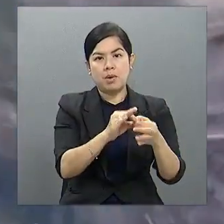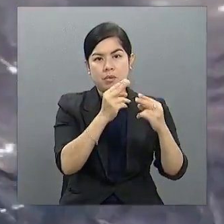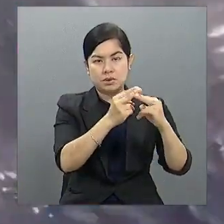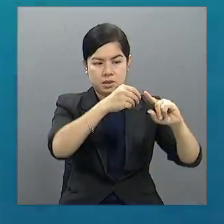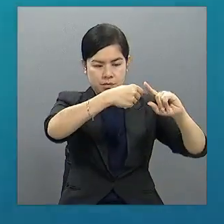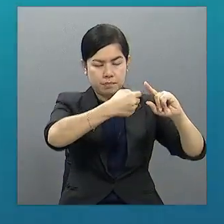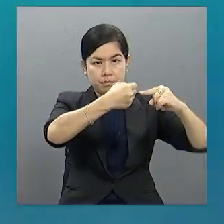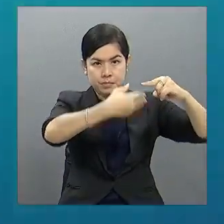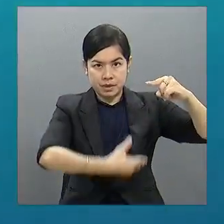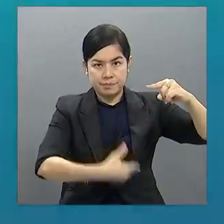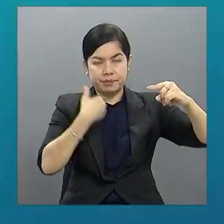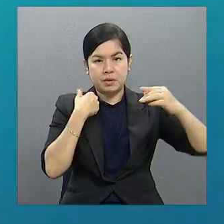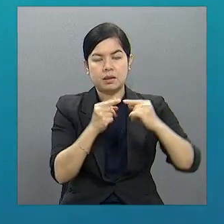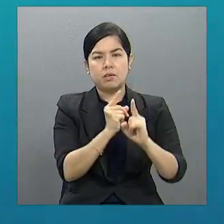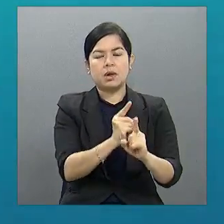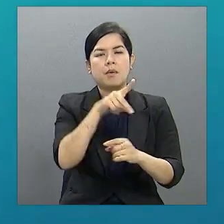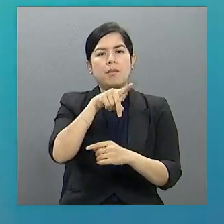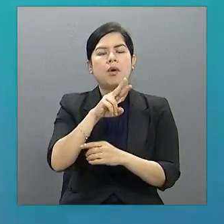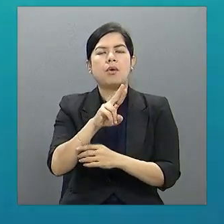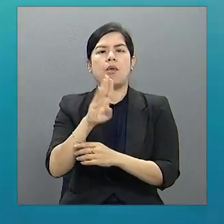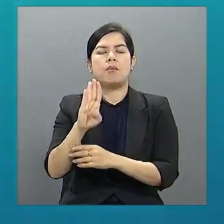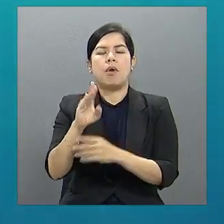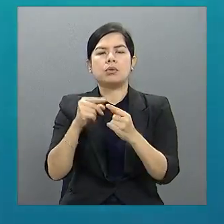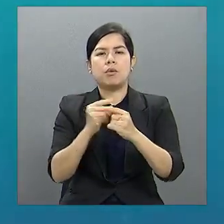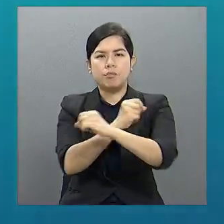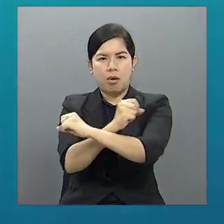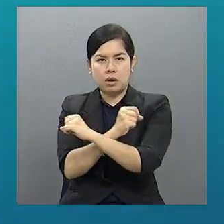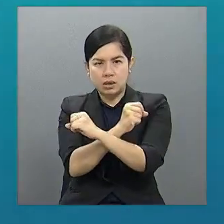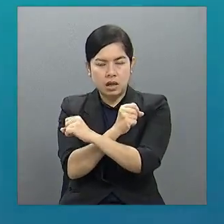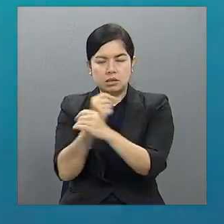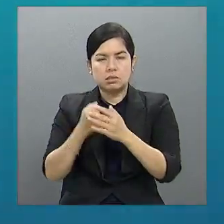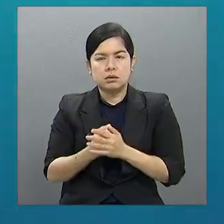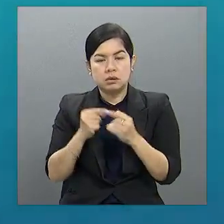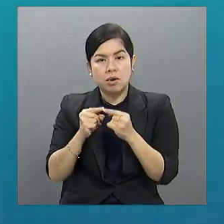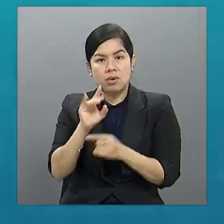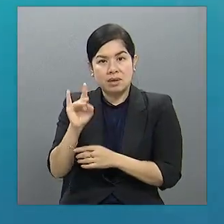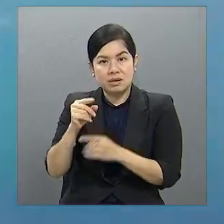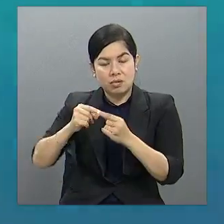ราชบัญญัติสงวนและคุ้มครองสัตว์ป่าพ.ศ. 2562ค่ะ